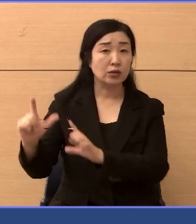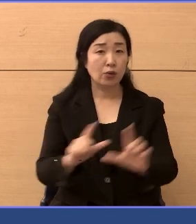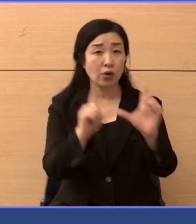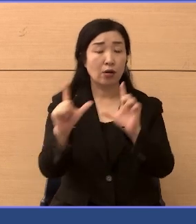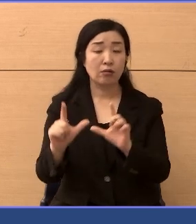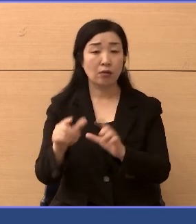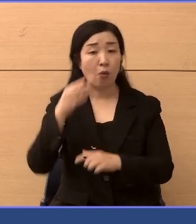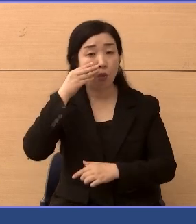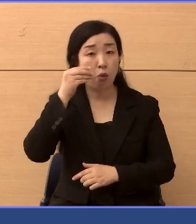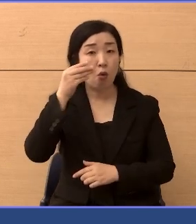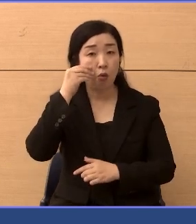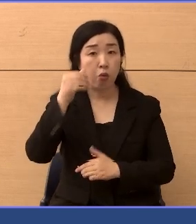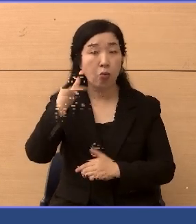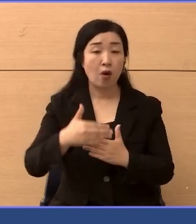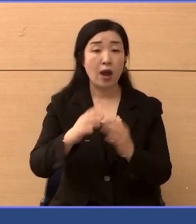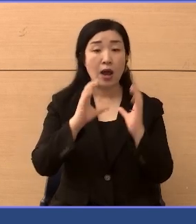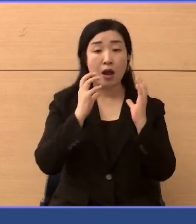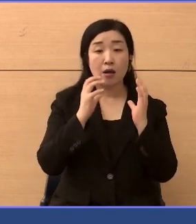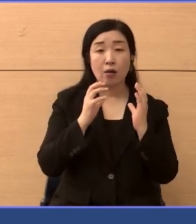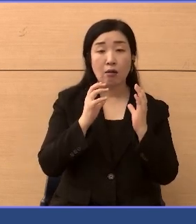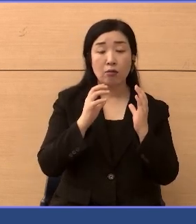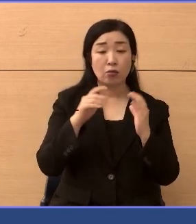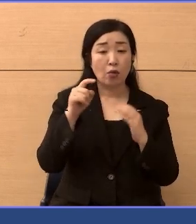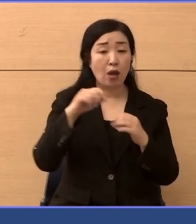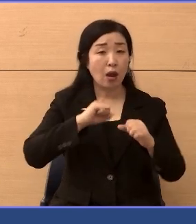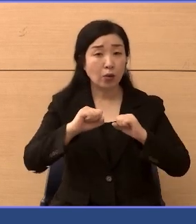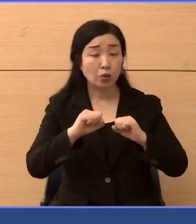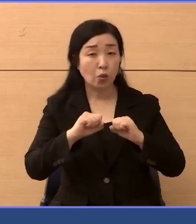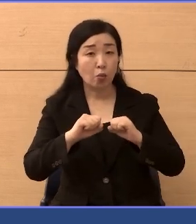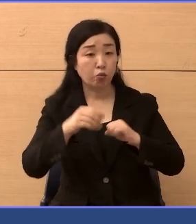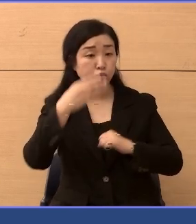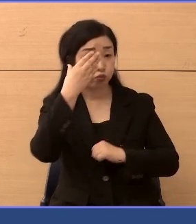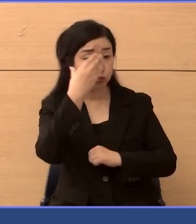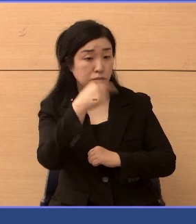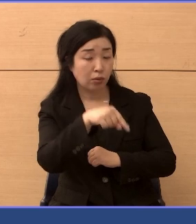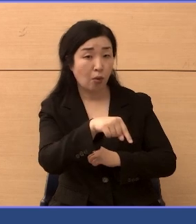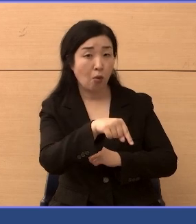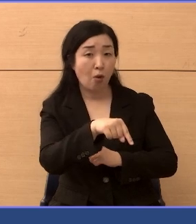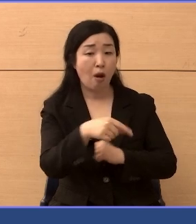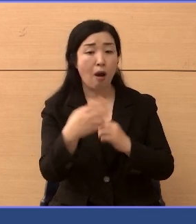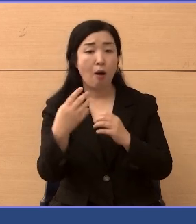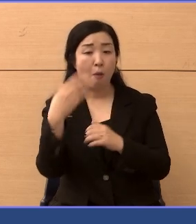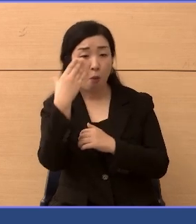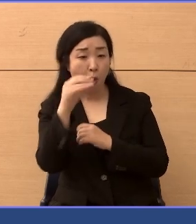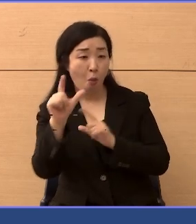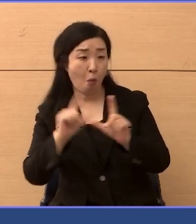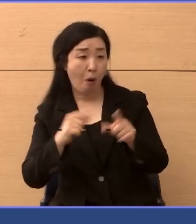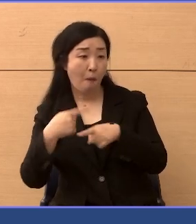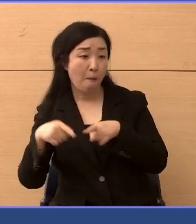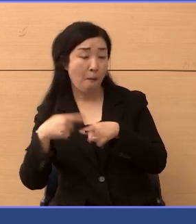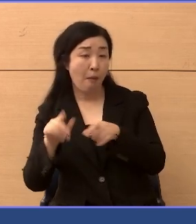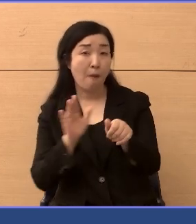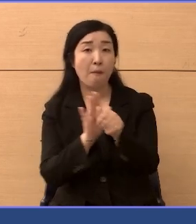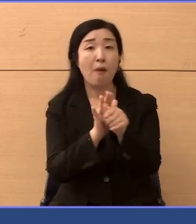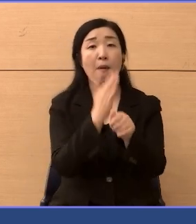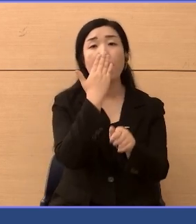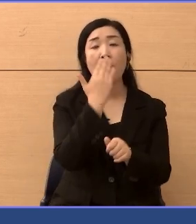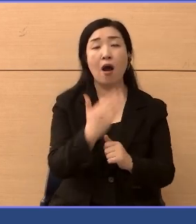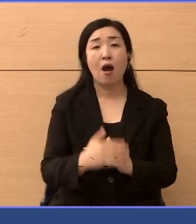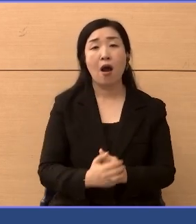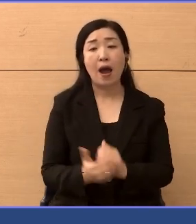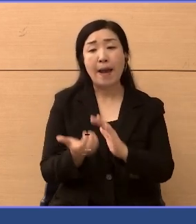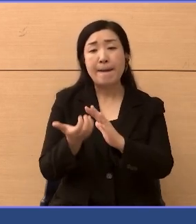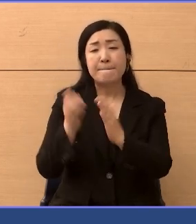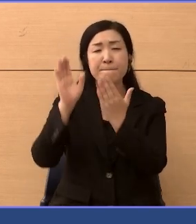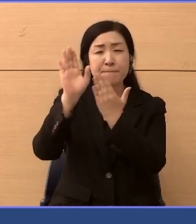child's 할 behavior 수 있고 또 아이의 is 활동도 as it 행동 is, 같은 경우에도 and the 지금 우리가 diagnosis 지원해 has 줄 수 있습니다. implications 이 for the 진단이라는 future. 것은 바로